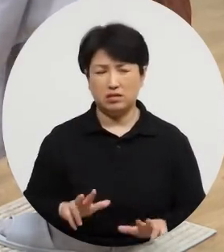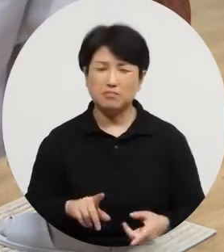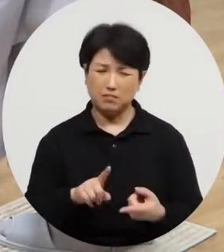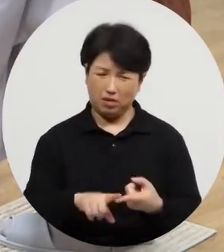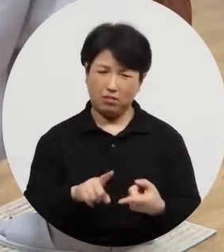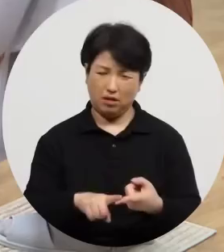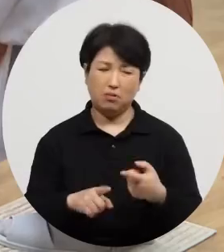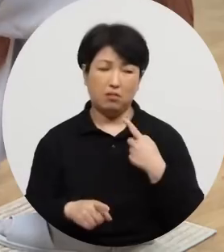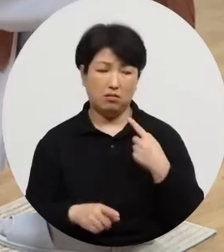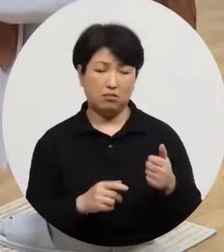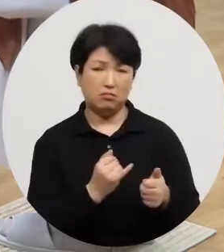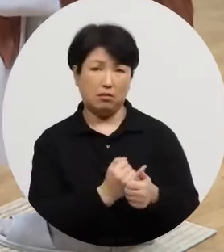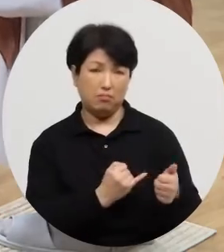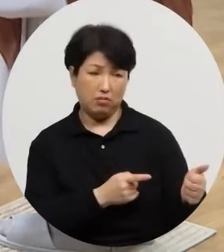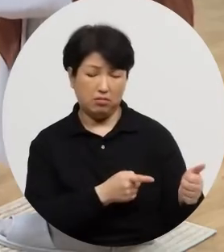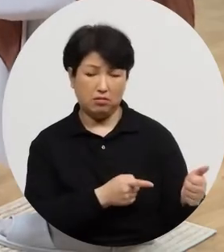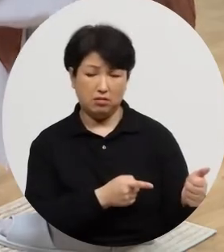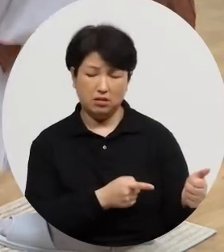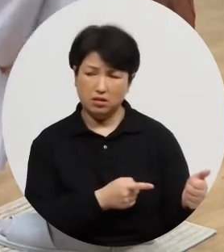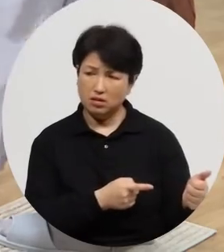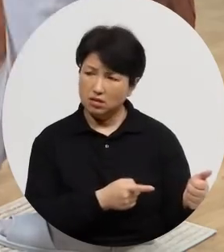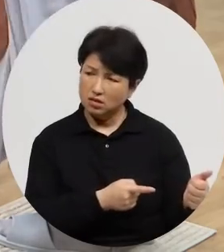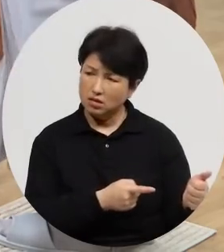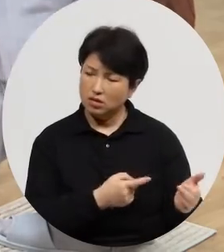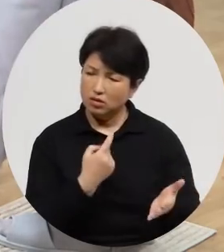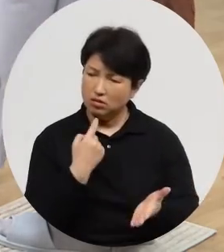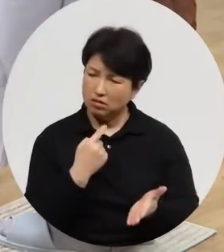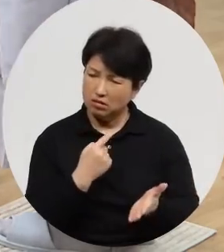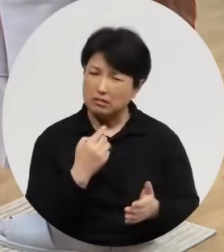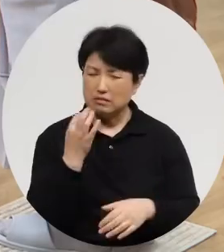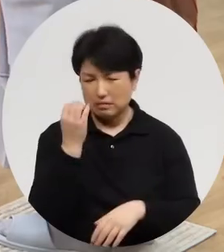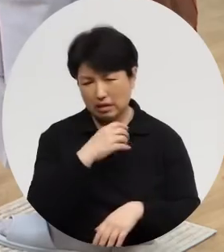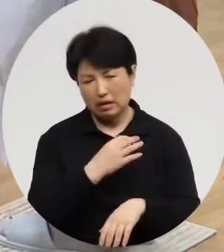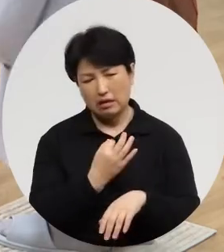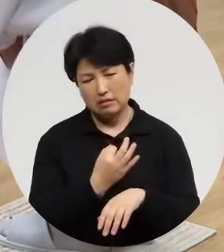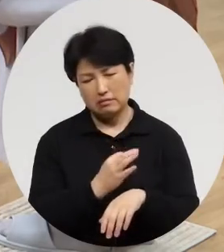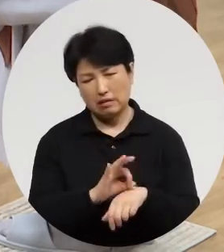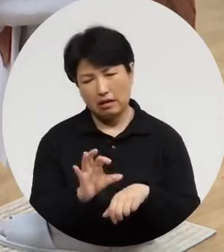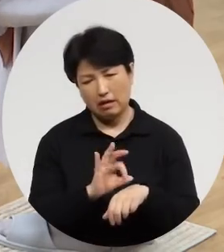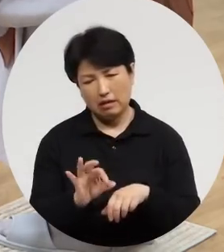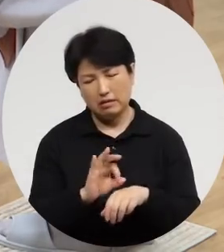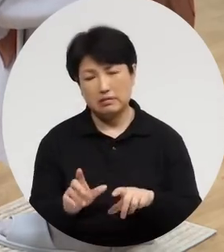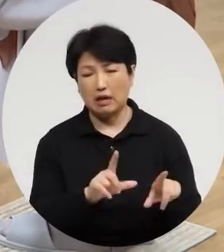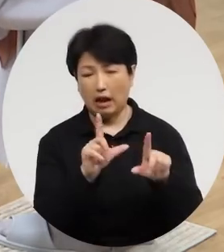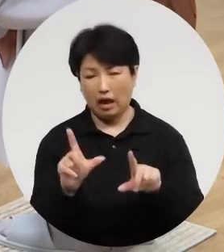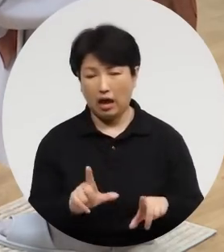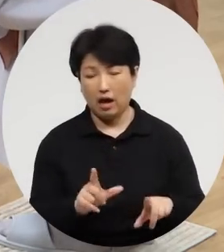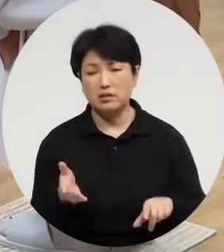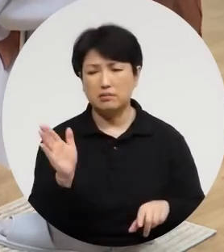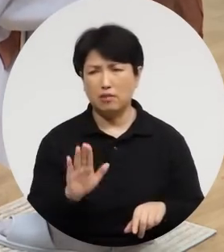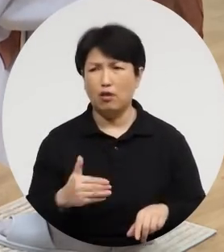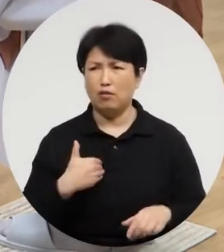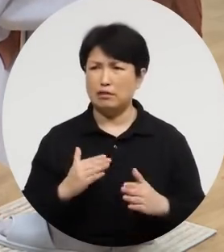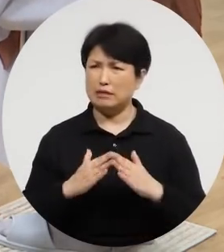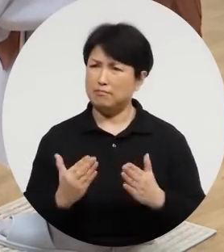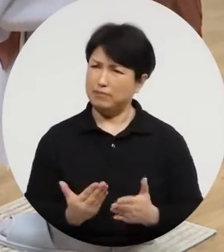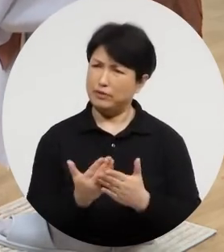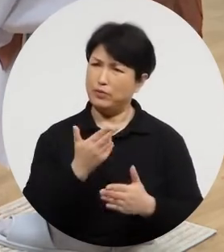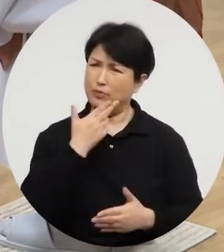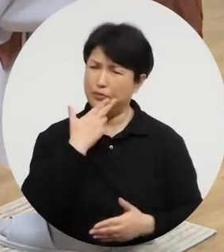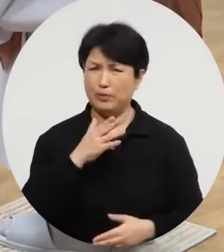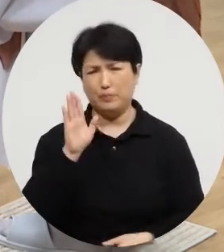남편을 보고 있으면 남편 뜻대로 쉽게 살자 싶다가도 우리 집만 발전이 없는 것 같아서 답답하고